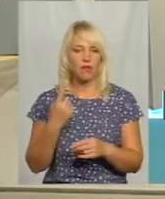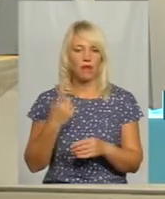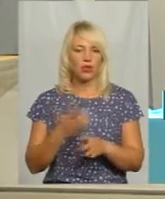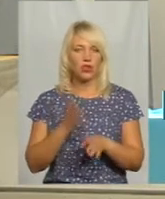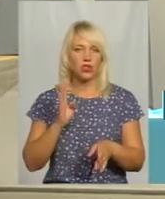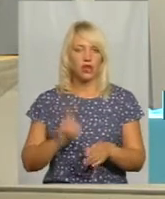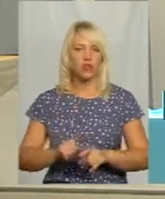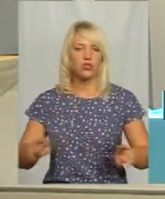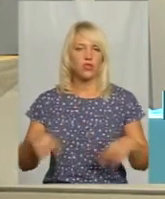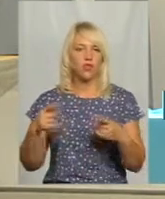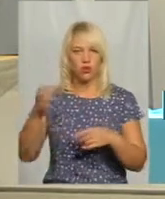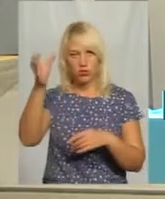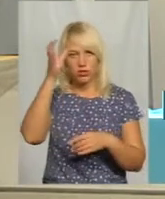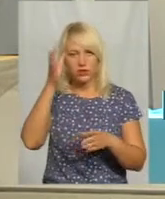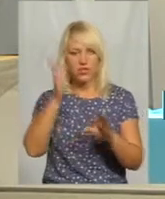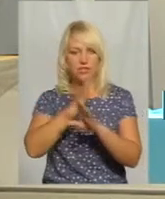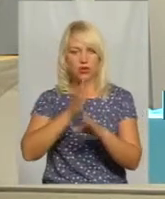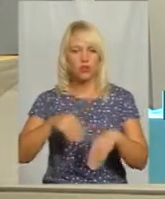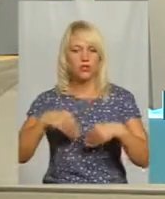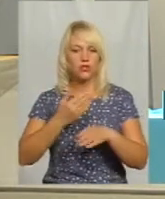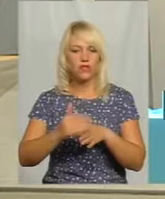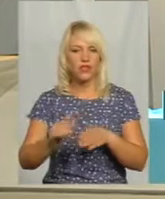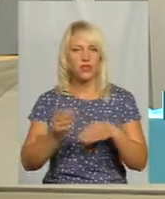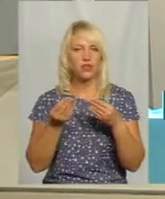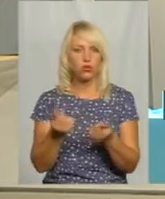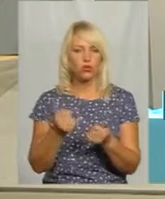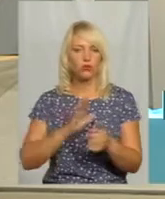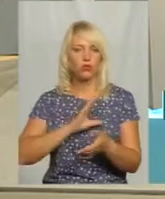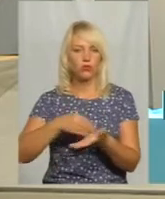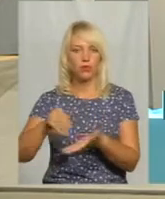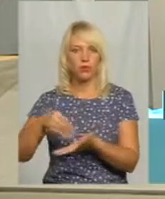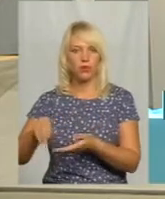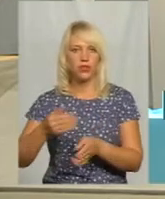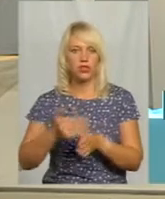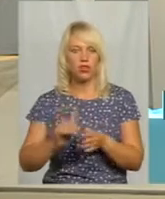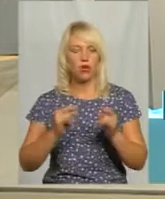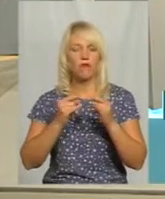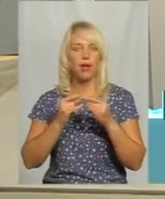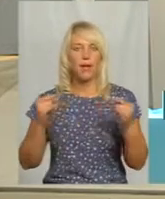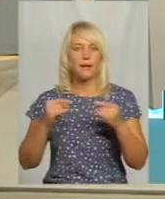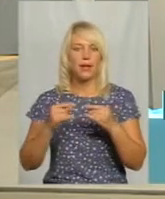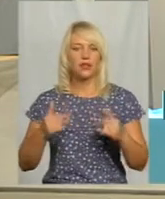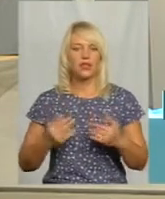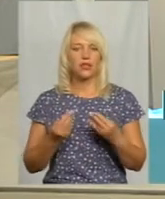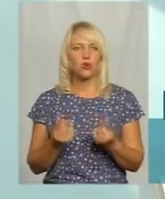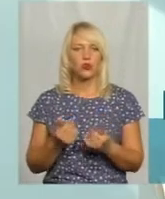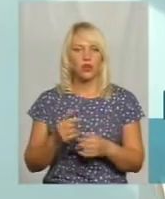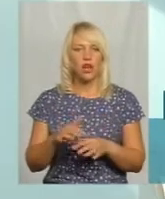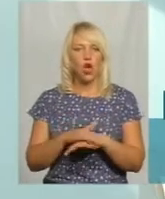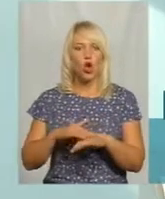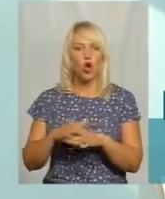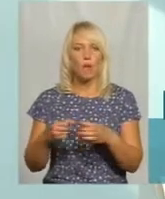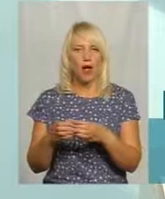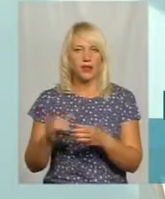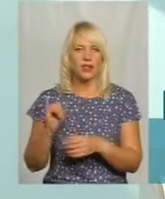чергу створити освітнє середовище, виділила кошти. Були придбані частково парти за кошти громади, але та